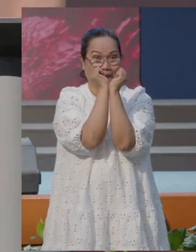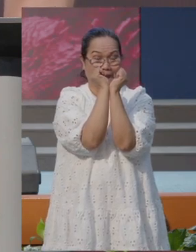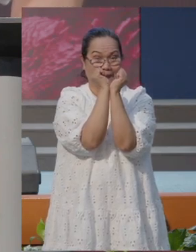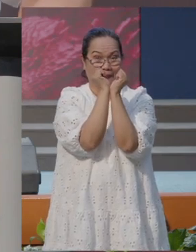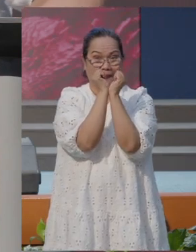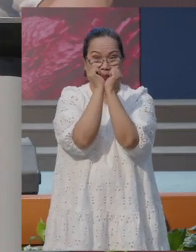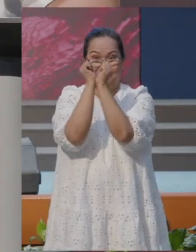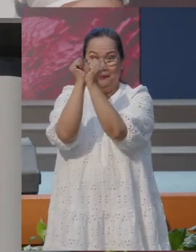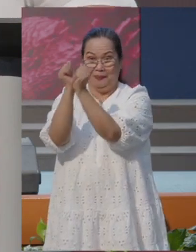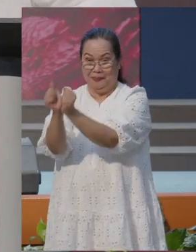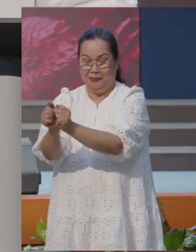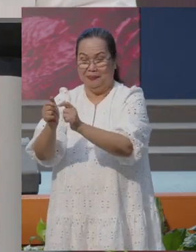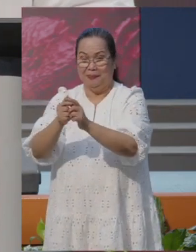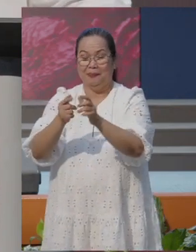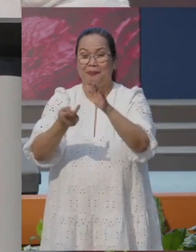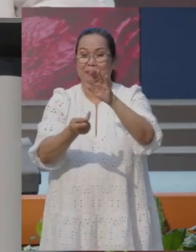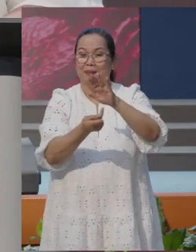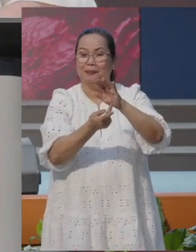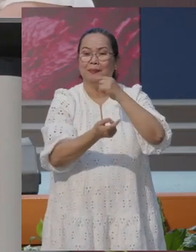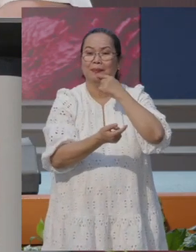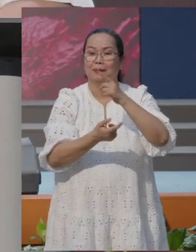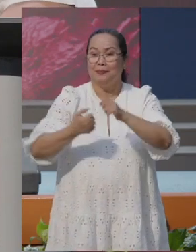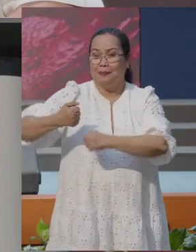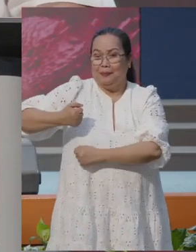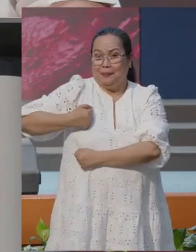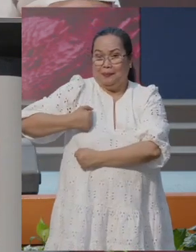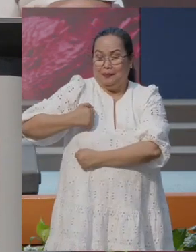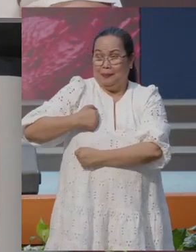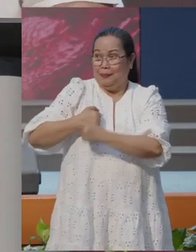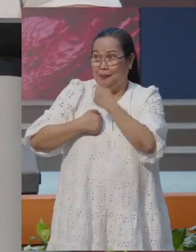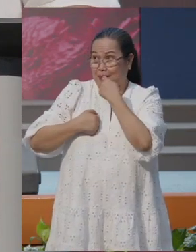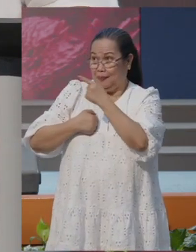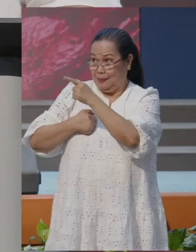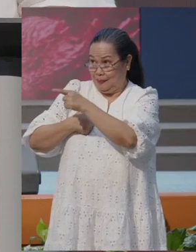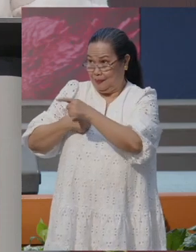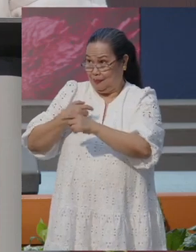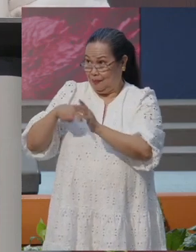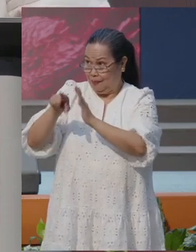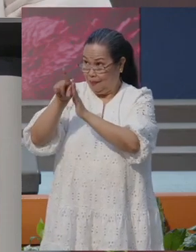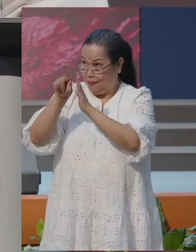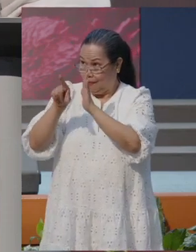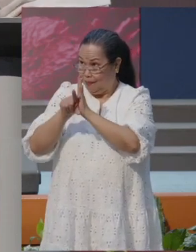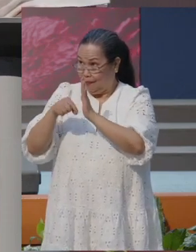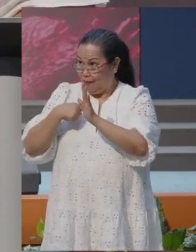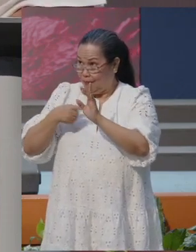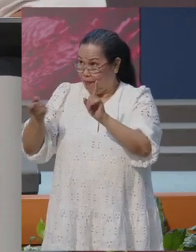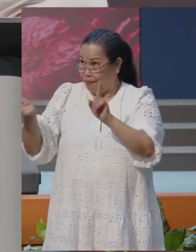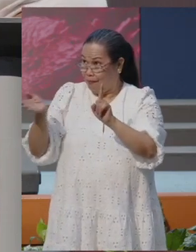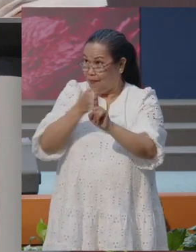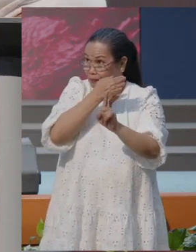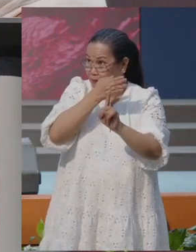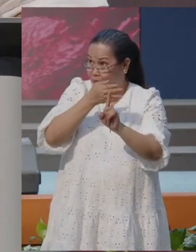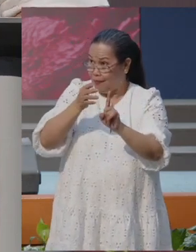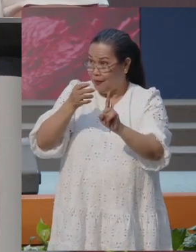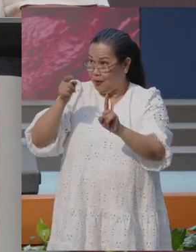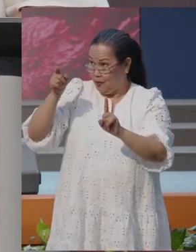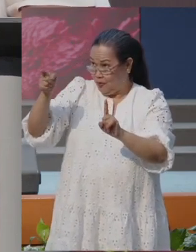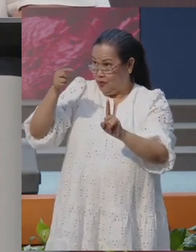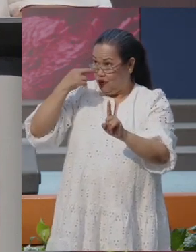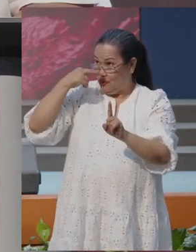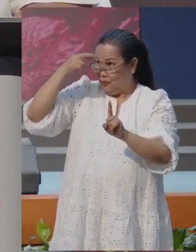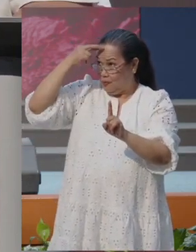whips, Paul said to the centurion who was standing by, is it lawful for you to flog a man who is a Roman citizen